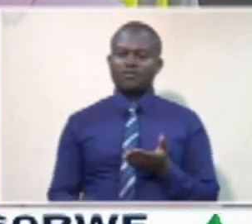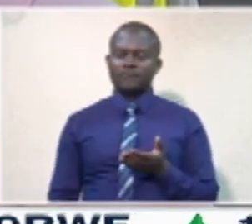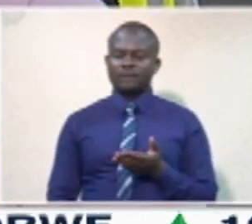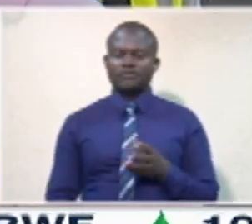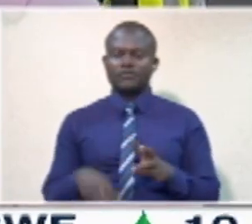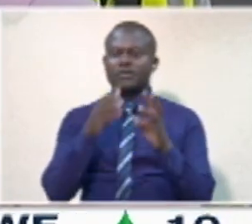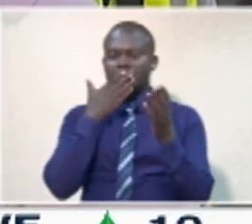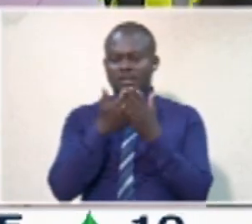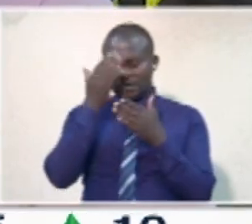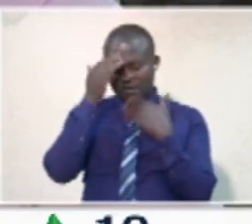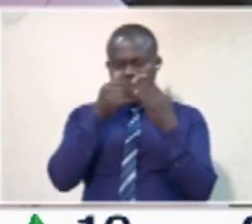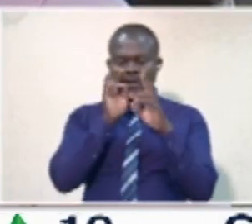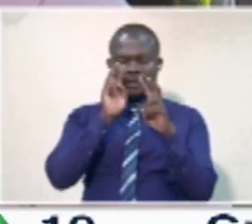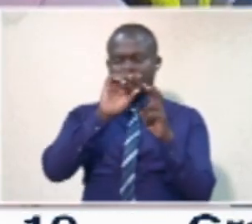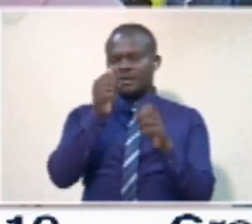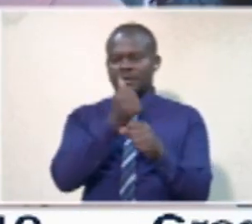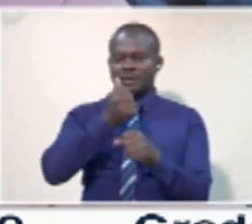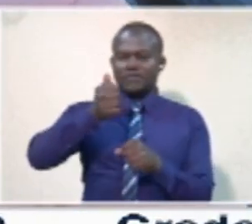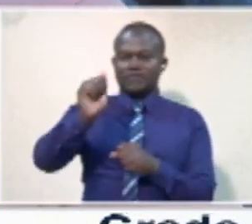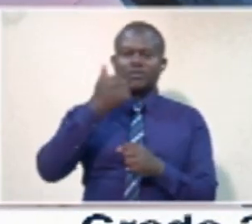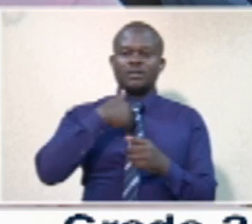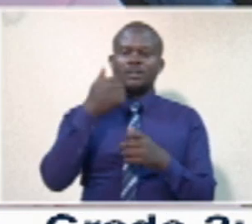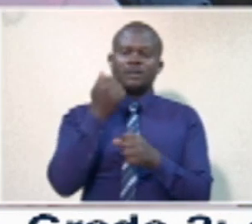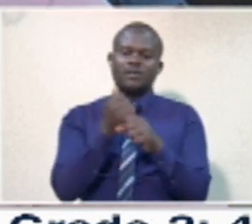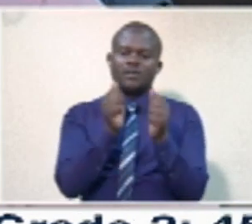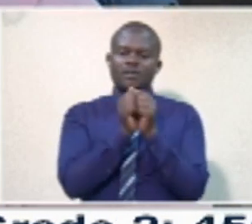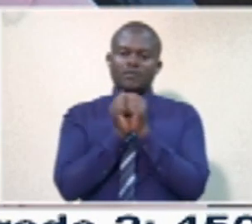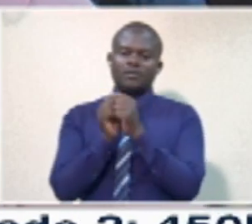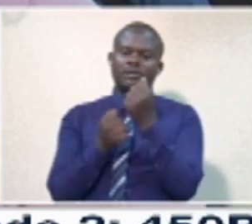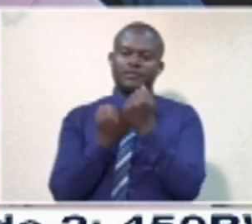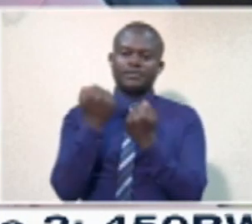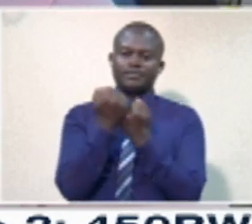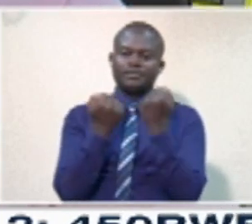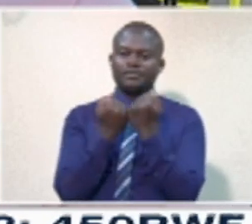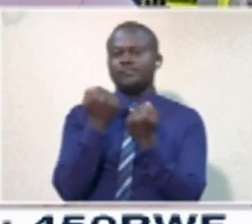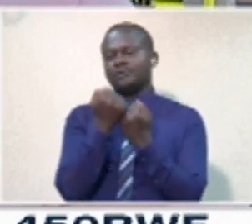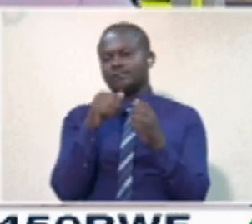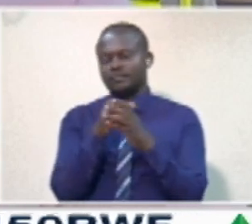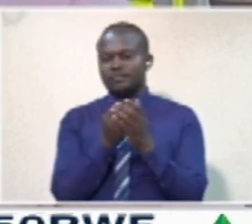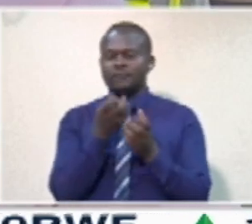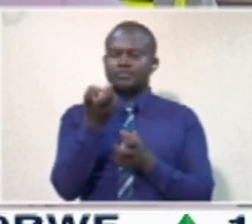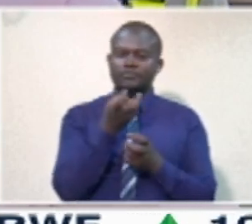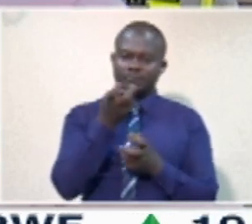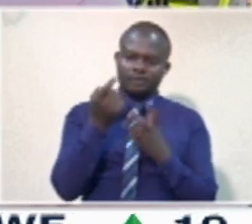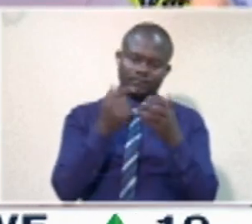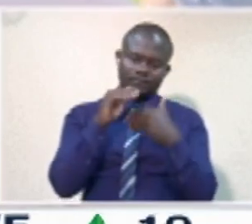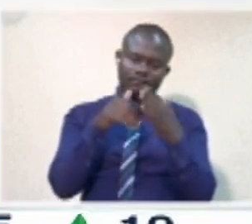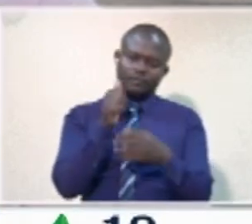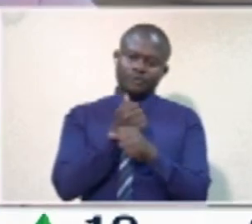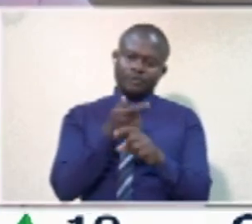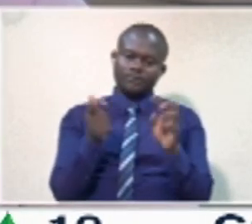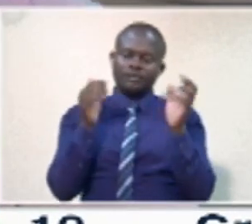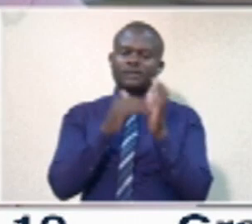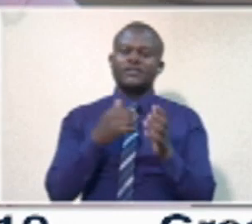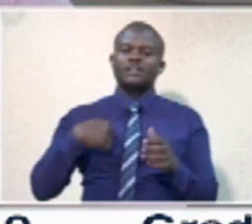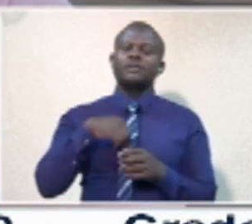kuko tugiye kureba abandi bikorera tugire ibyo dukorana haba mu buhahirane haba mu ngendo haba ibishoboka byose ariko